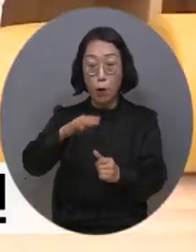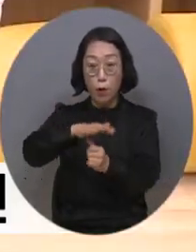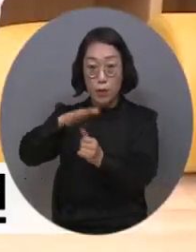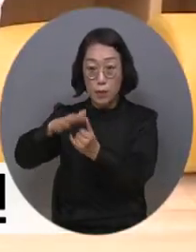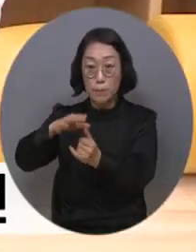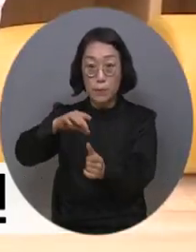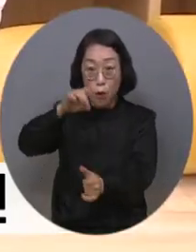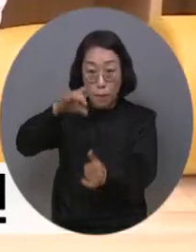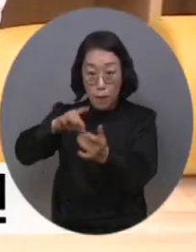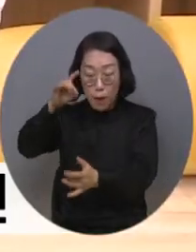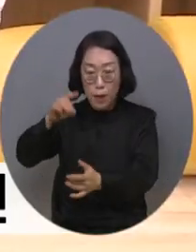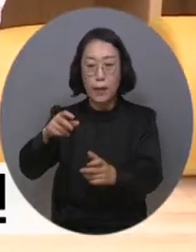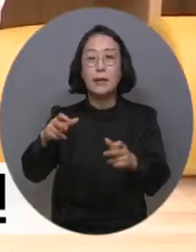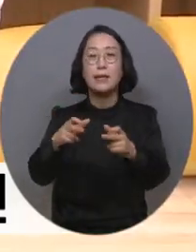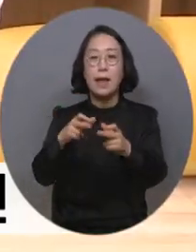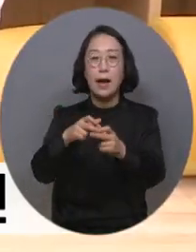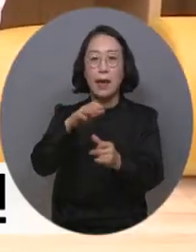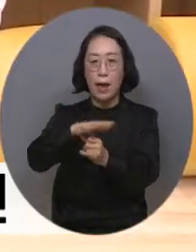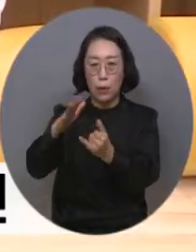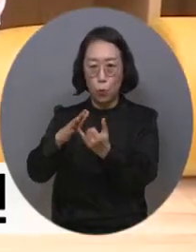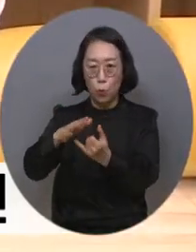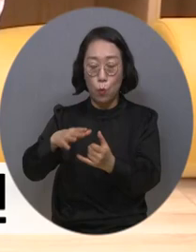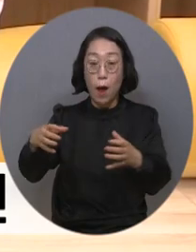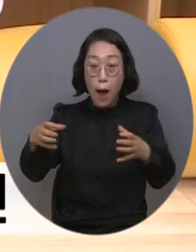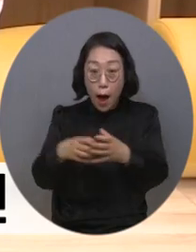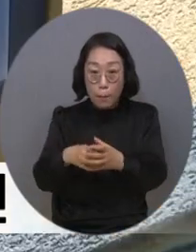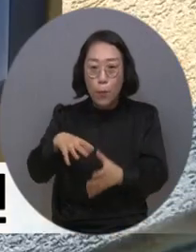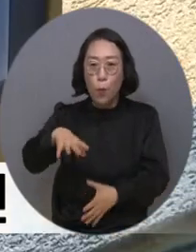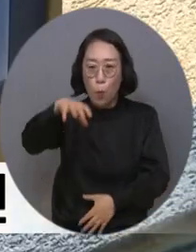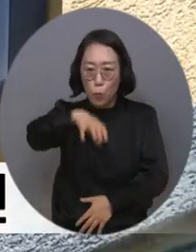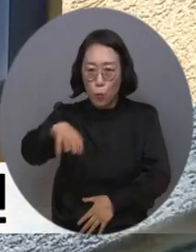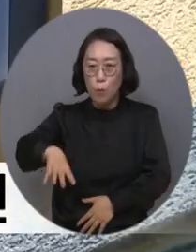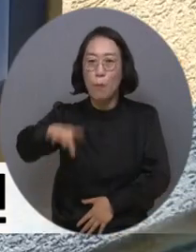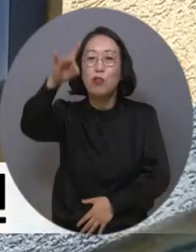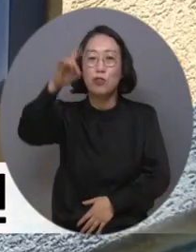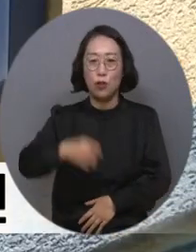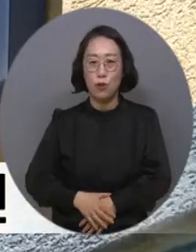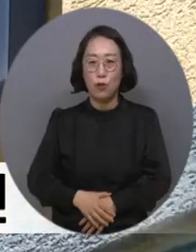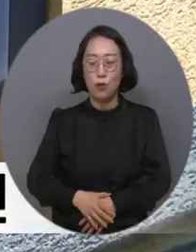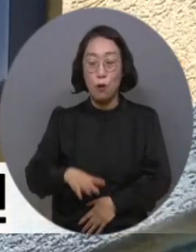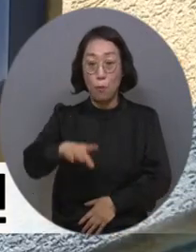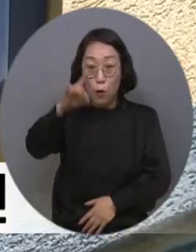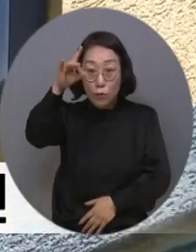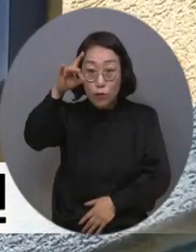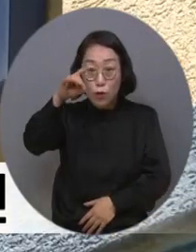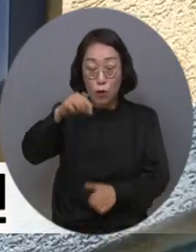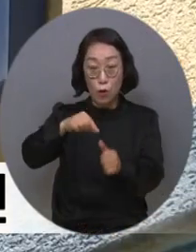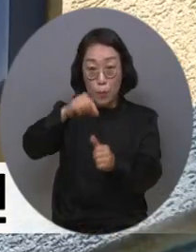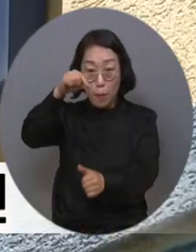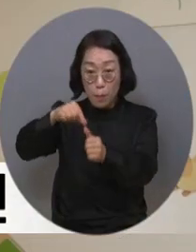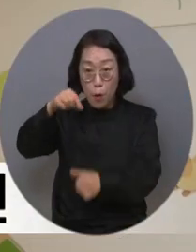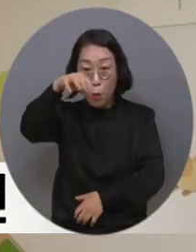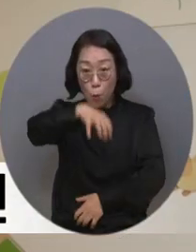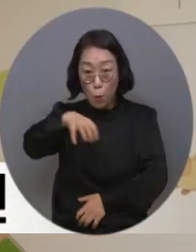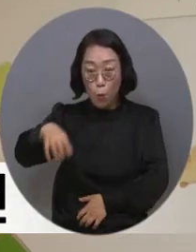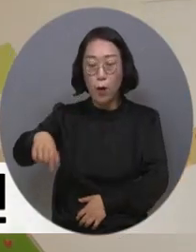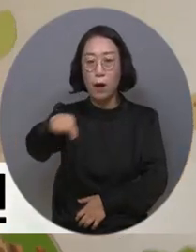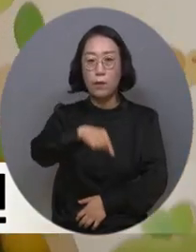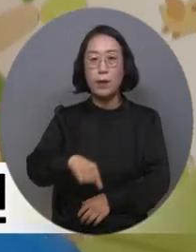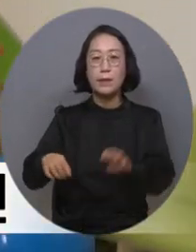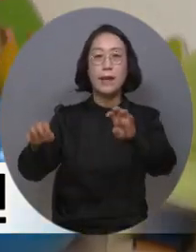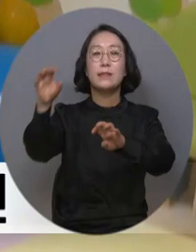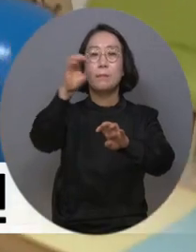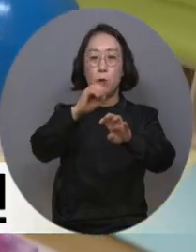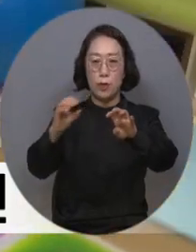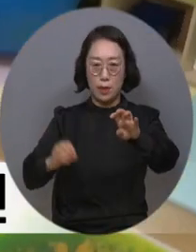장애아 통합 어린이집을 우선 선정합니다 그 이단으로 신규 선정된 국공 어린이집 190개소 중